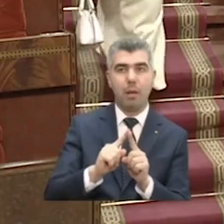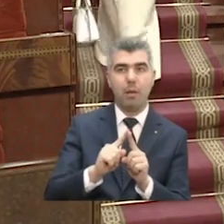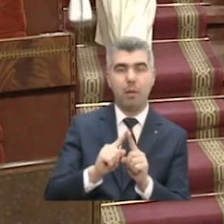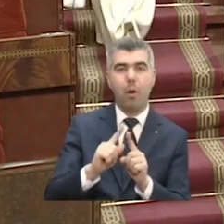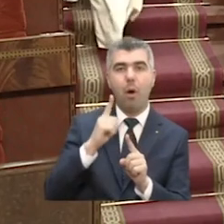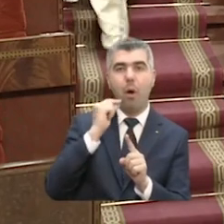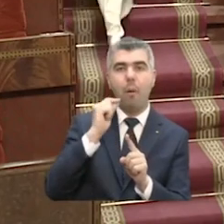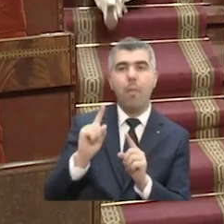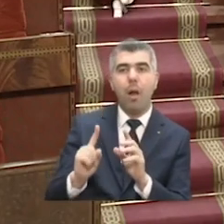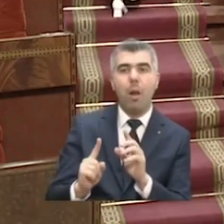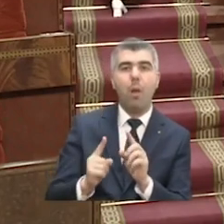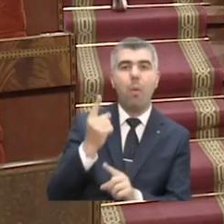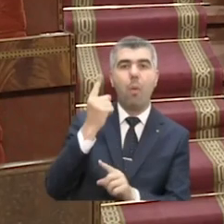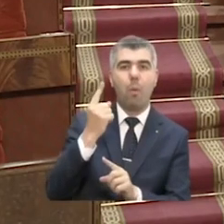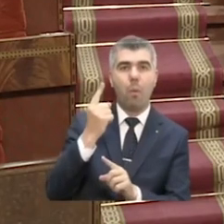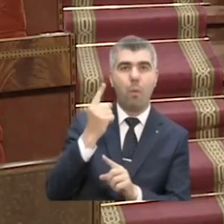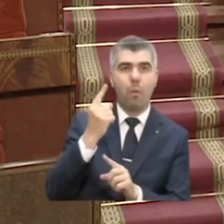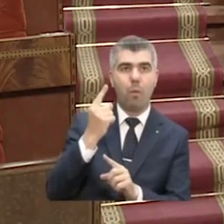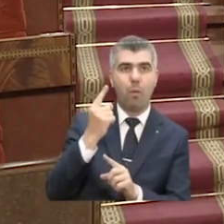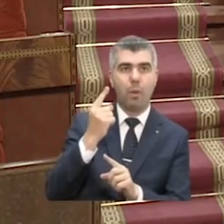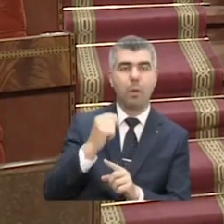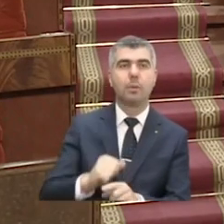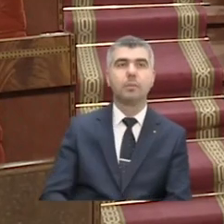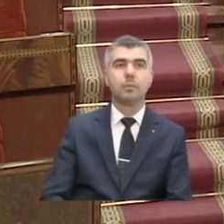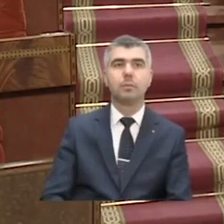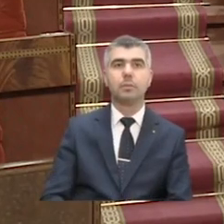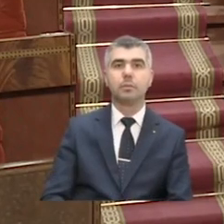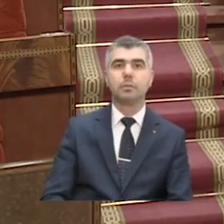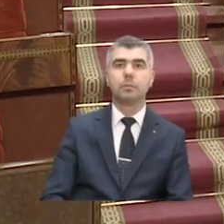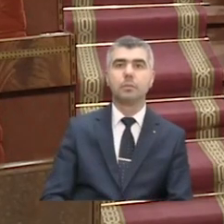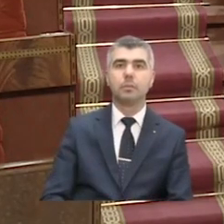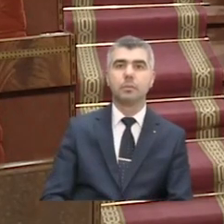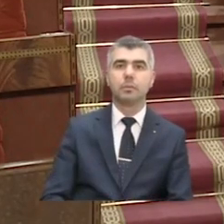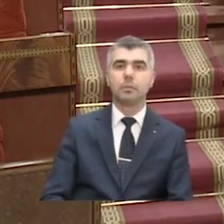ننساوه. شنو ما سمعتش؟ اش ما نساوش؟